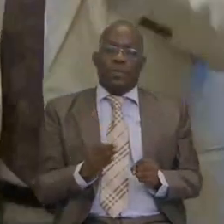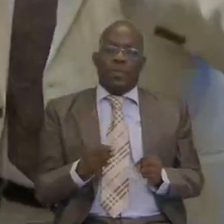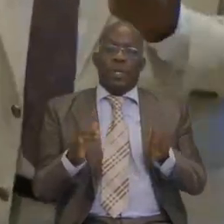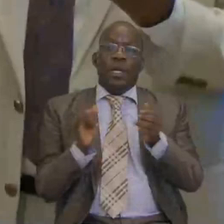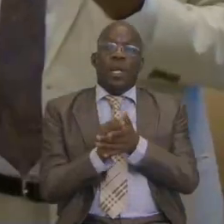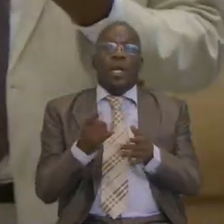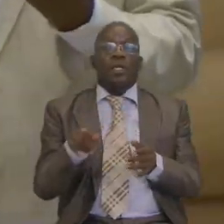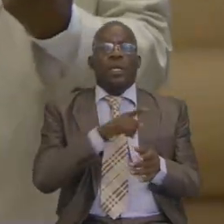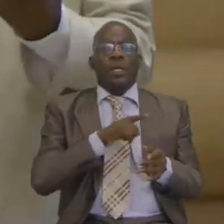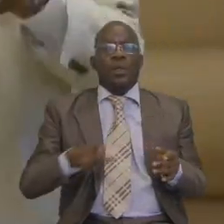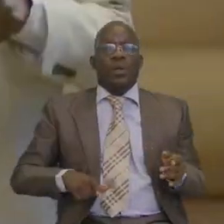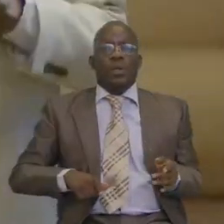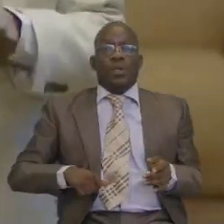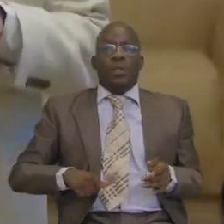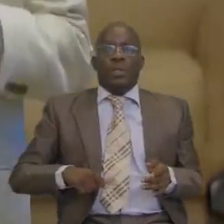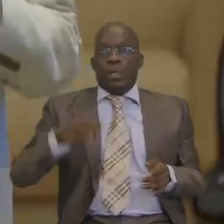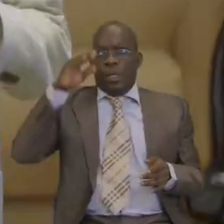l'évangélisation, que le Seigneur lui-même